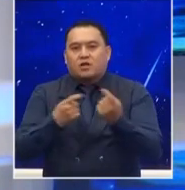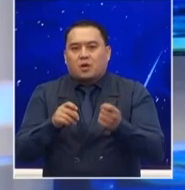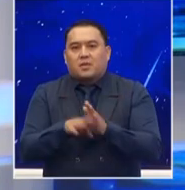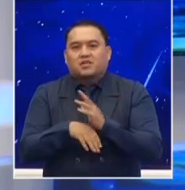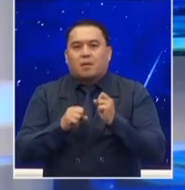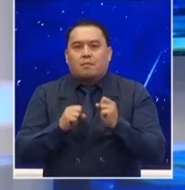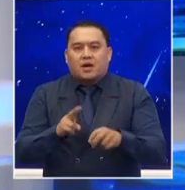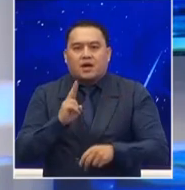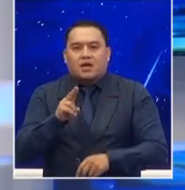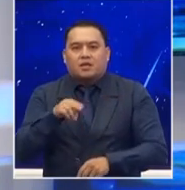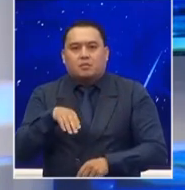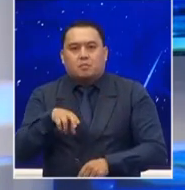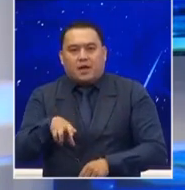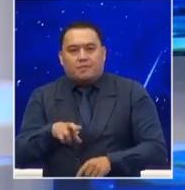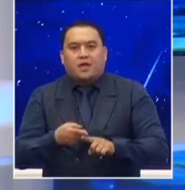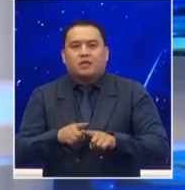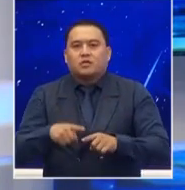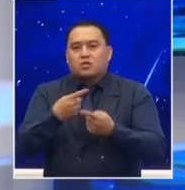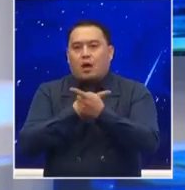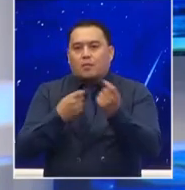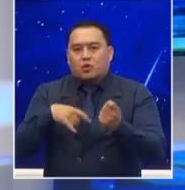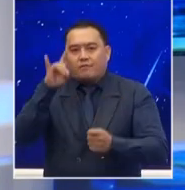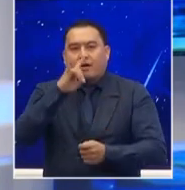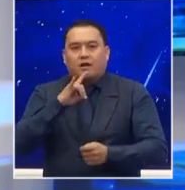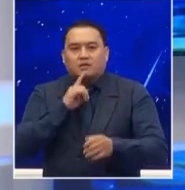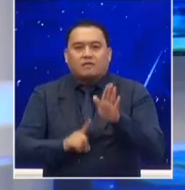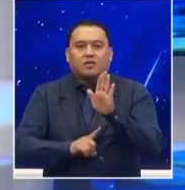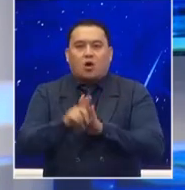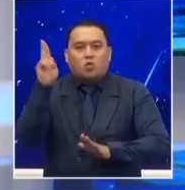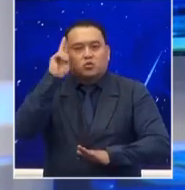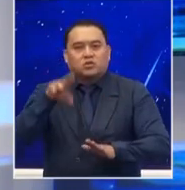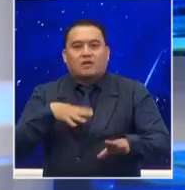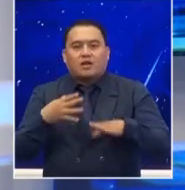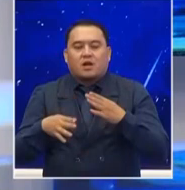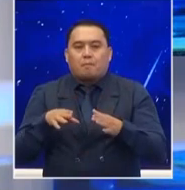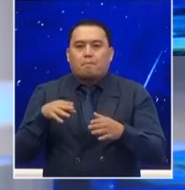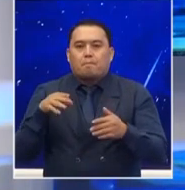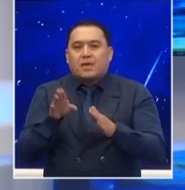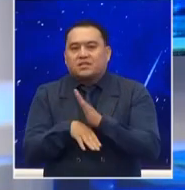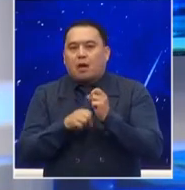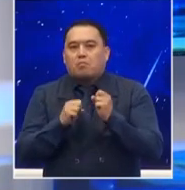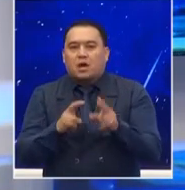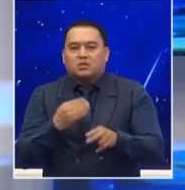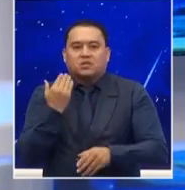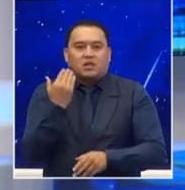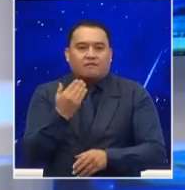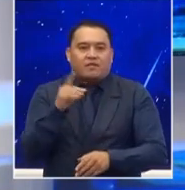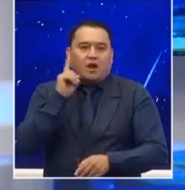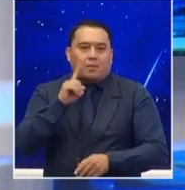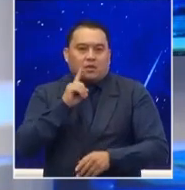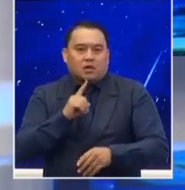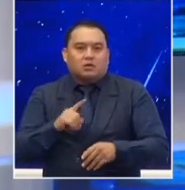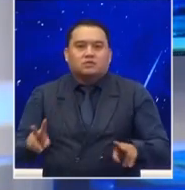информационной безопасности КНБ. Напомним, накануне в Казахстане стартовали учения по кибербезопасности. Временами